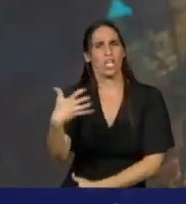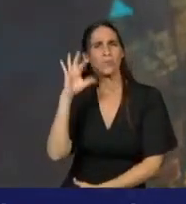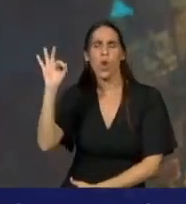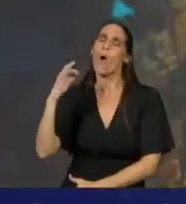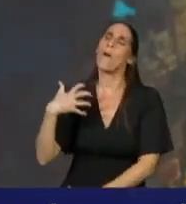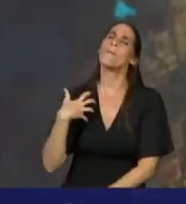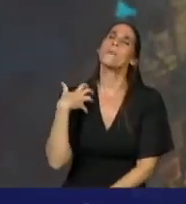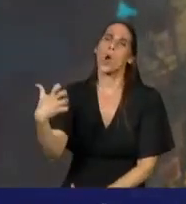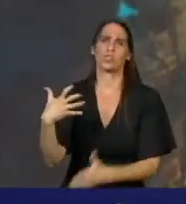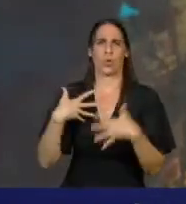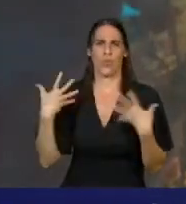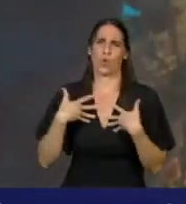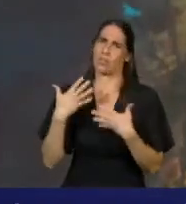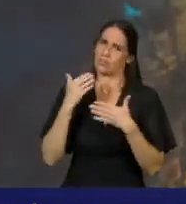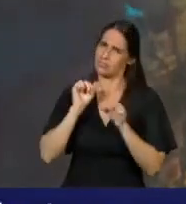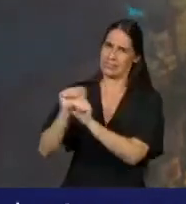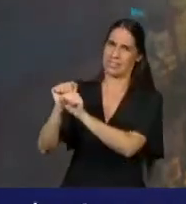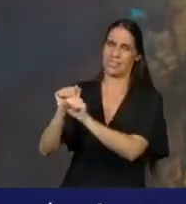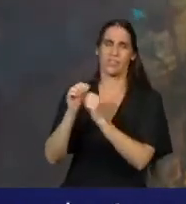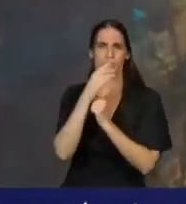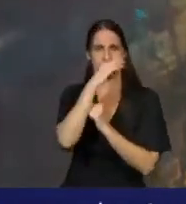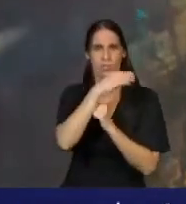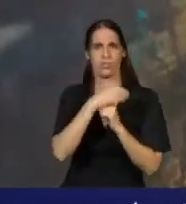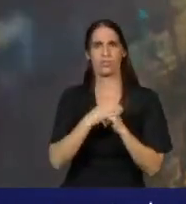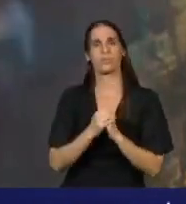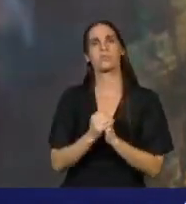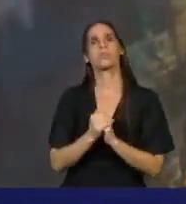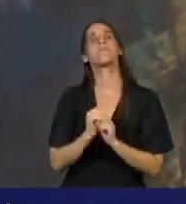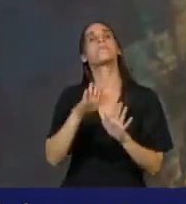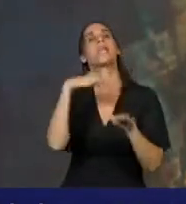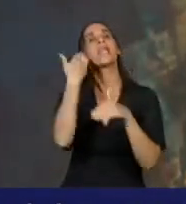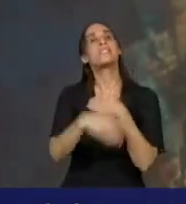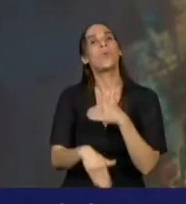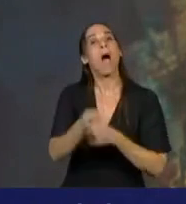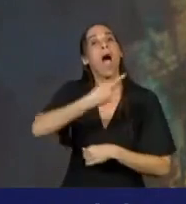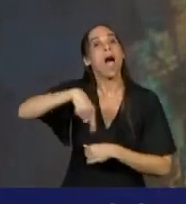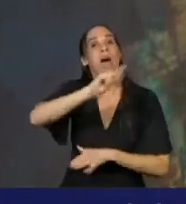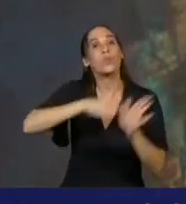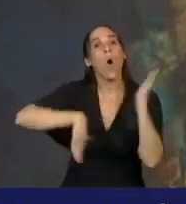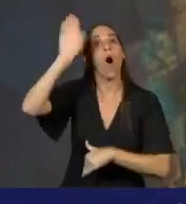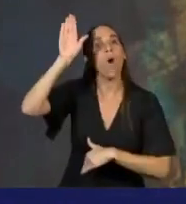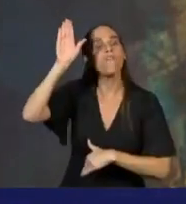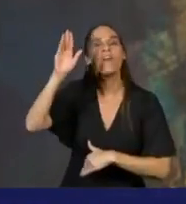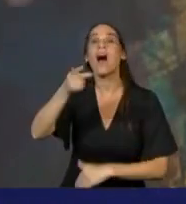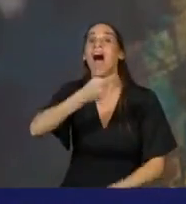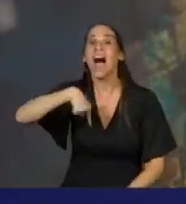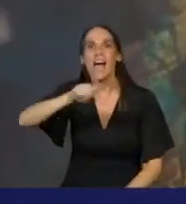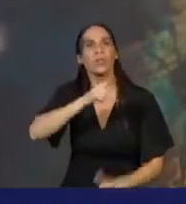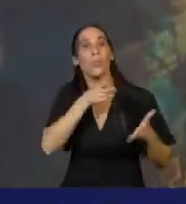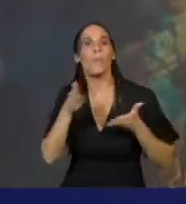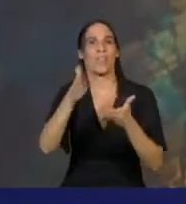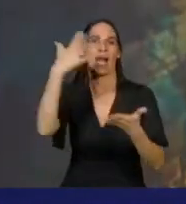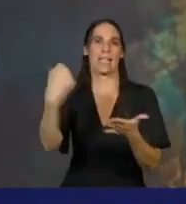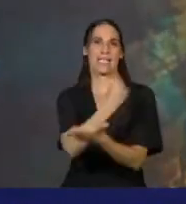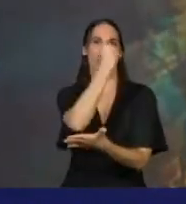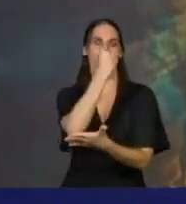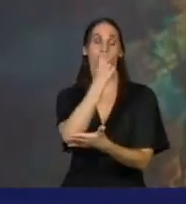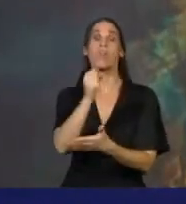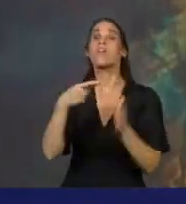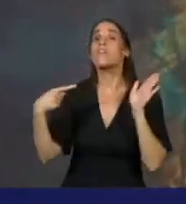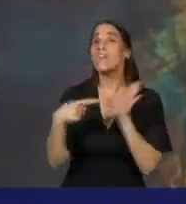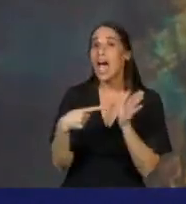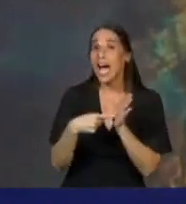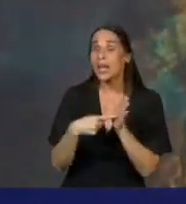באושר ובאושר. אז לסיום, אנחנו הרוב, אנחנו בדרך לניצחון,